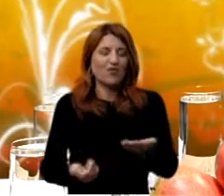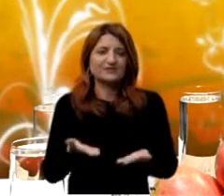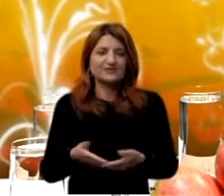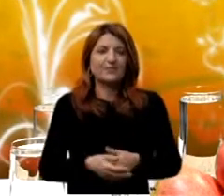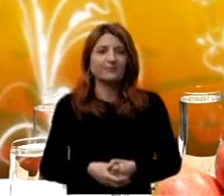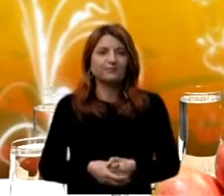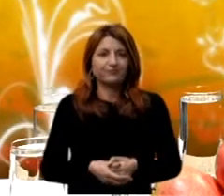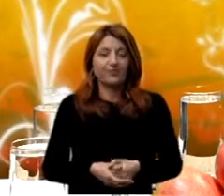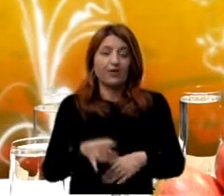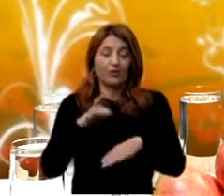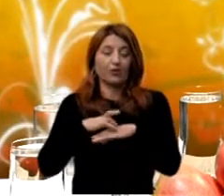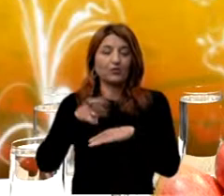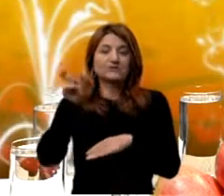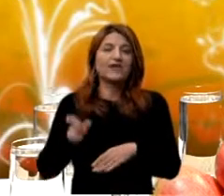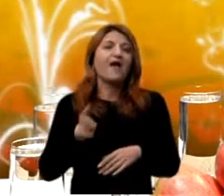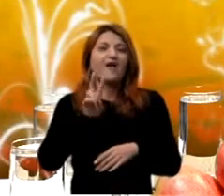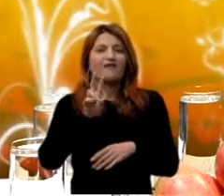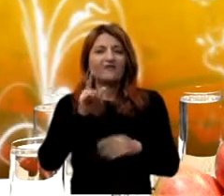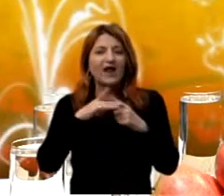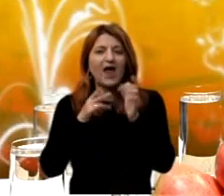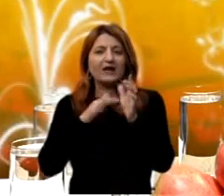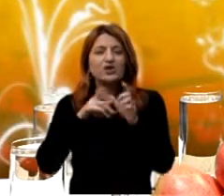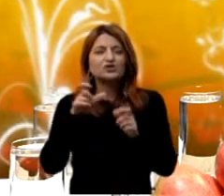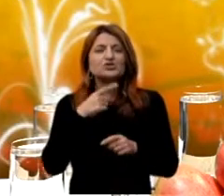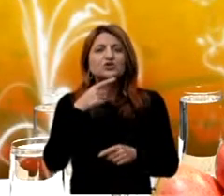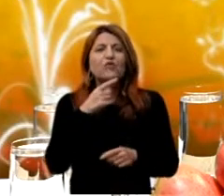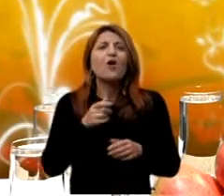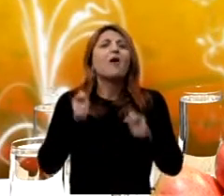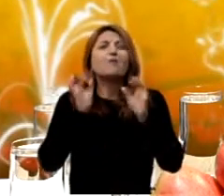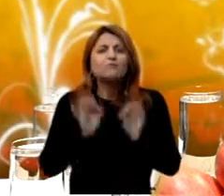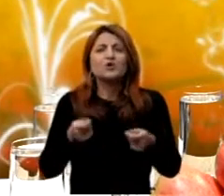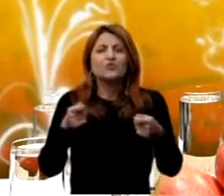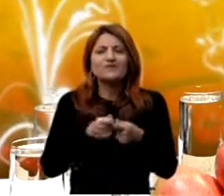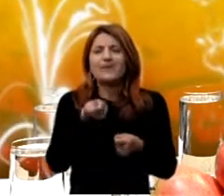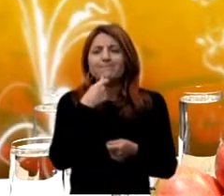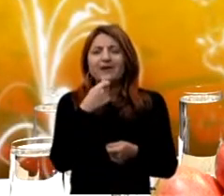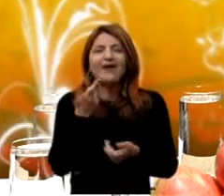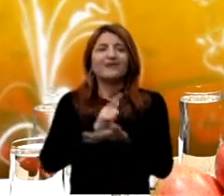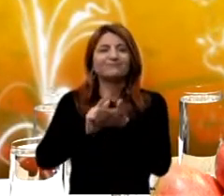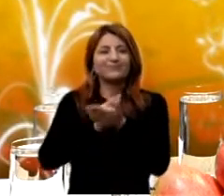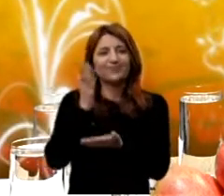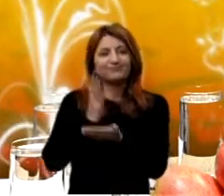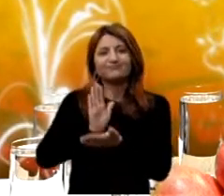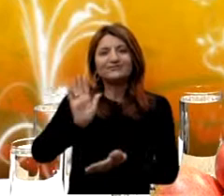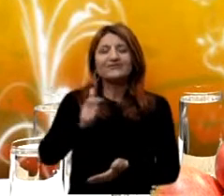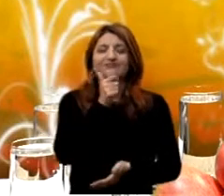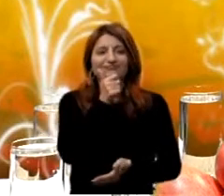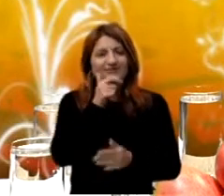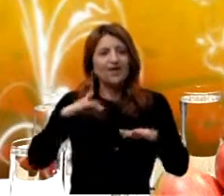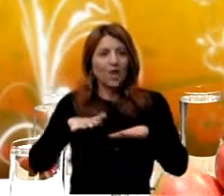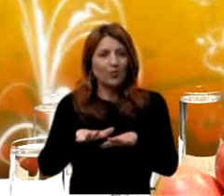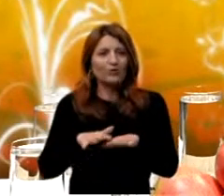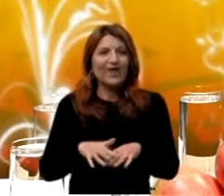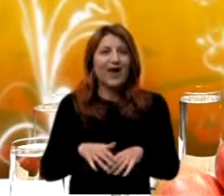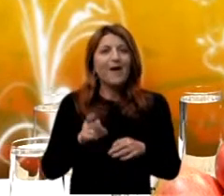docentice Vranešić, govoriti danas o specifičnostima baš prehrane u starijoj dobi. Čak bih mogla reći da bi se više bazirala na onu